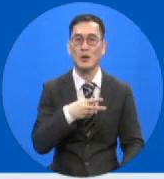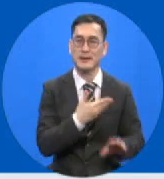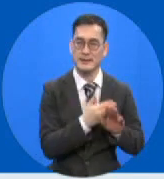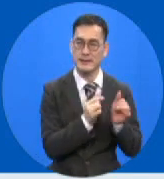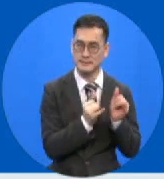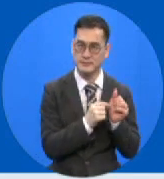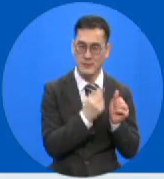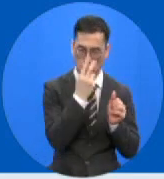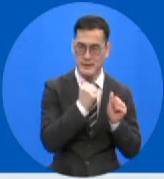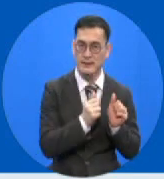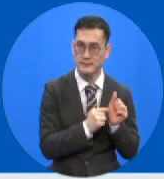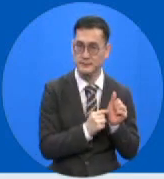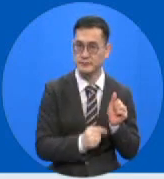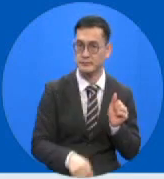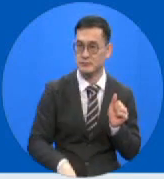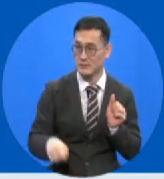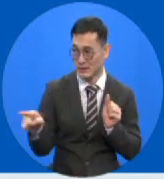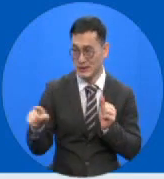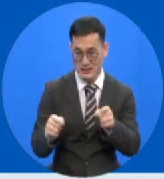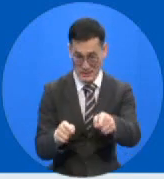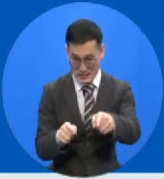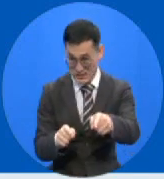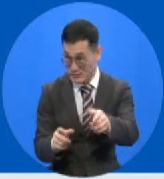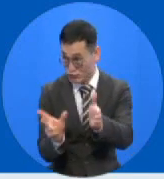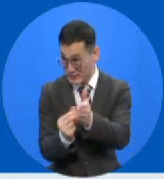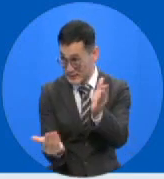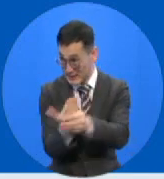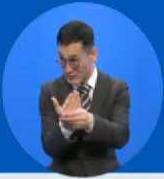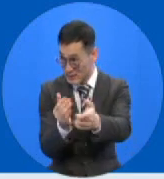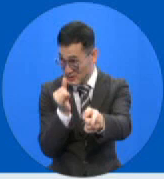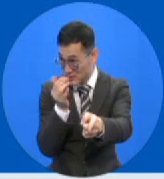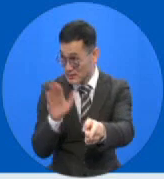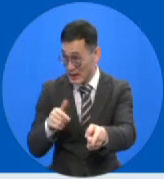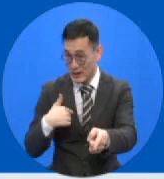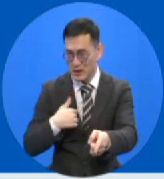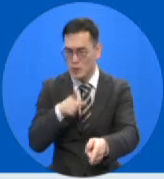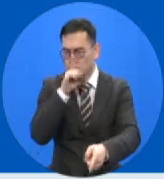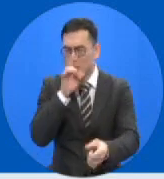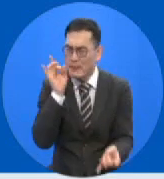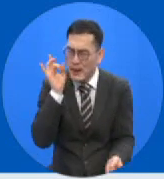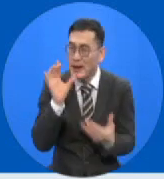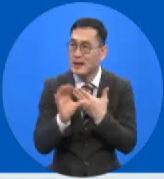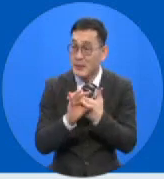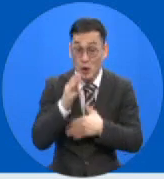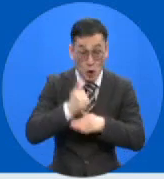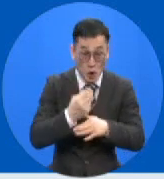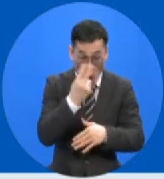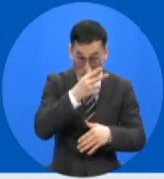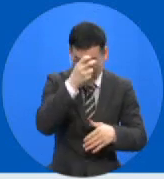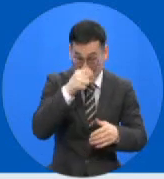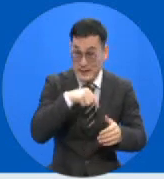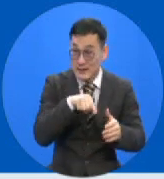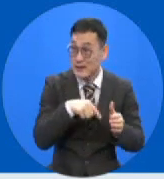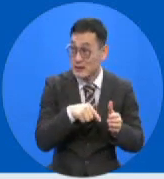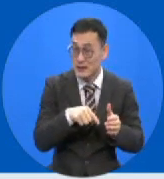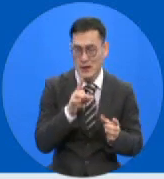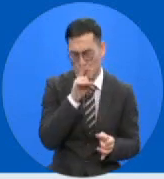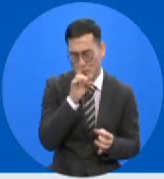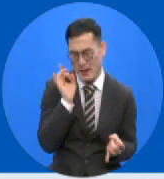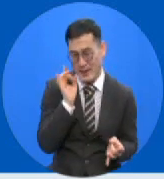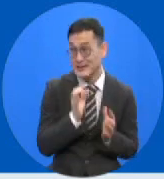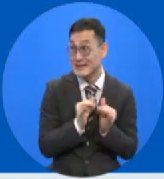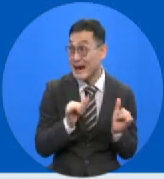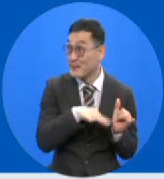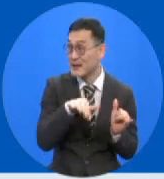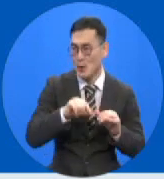이 사건의 사실관계를 알고도 사건을 덮으면 추후 덮은 검사들이 모두 감방에 갈 거다. 이건